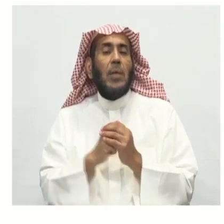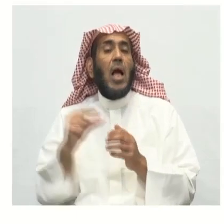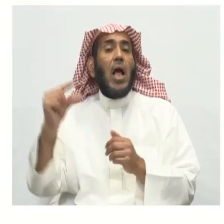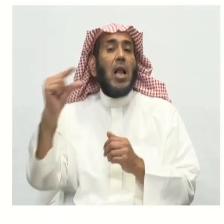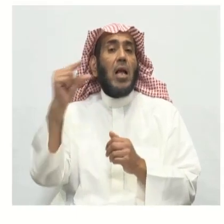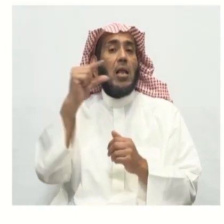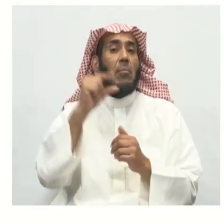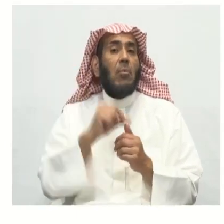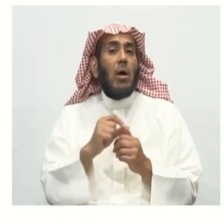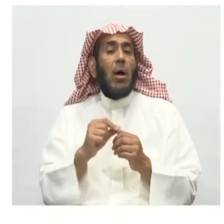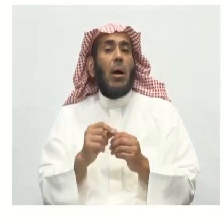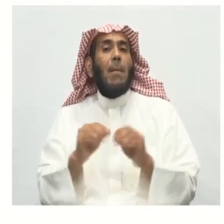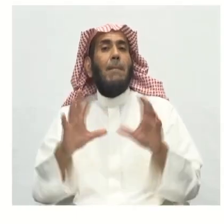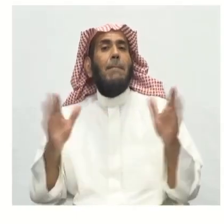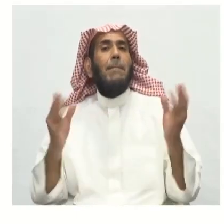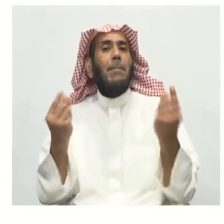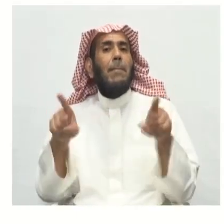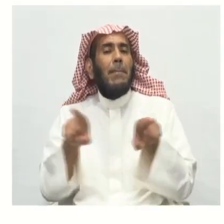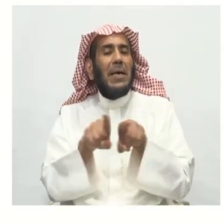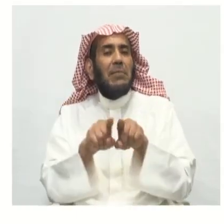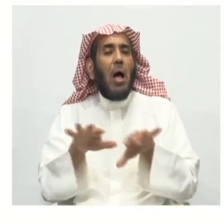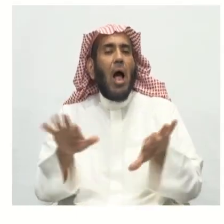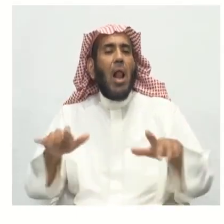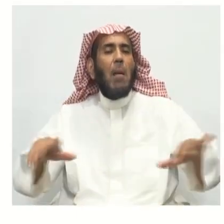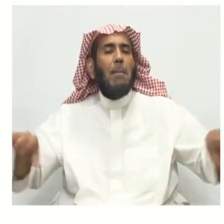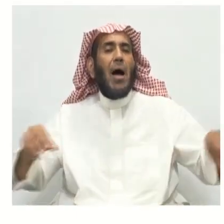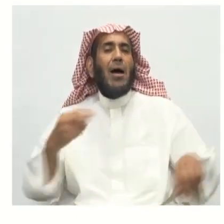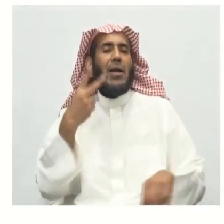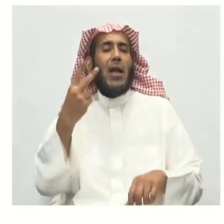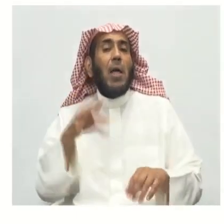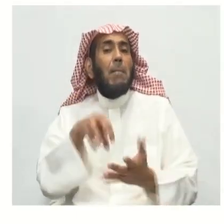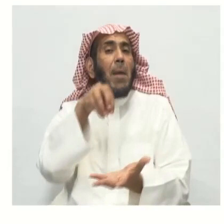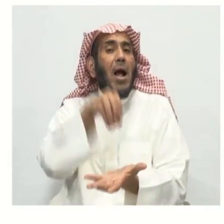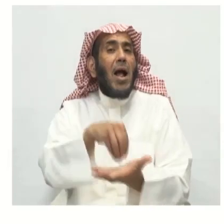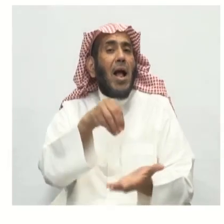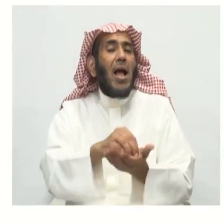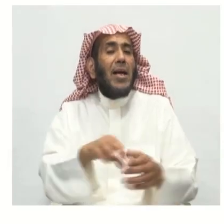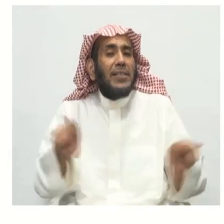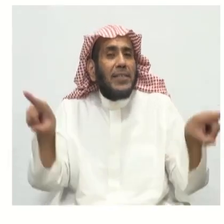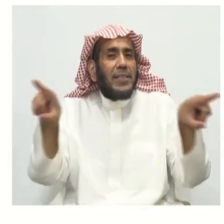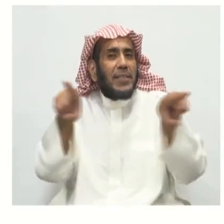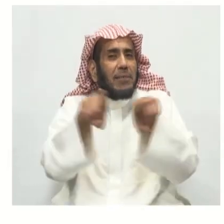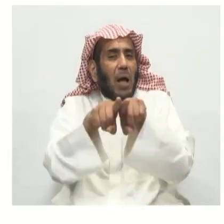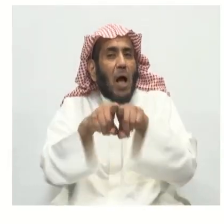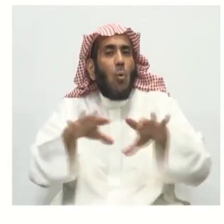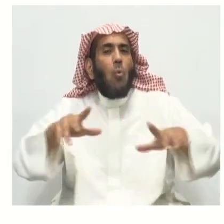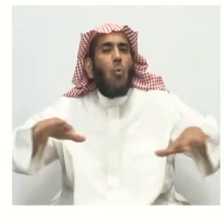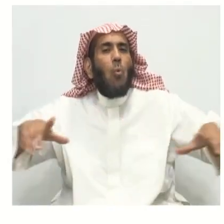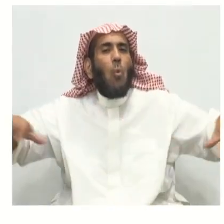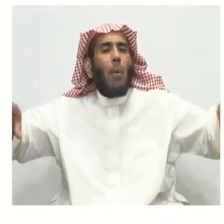الكلمه مجمع البحرين اي مكان اجتماعهما والتقائه